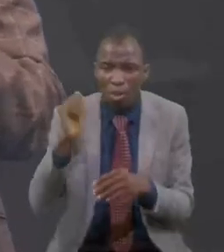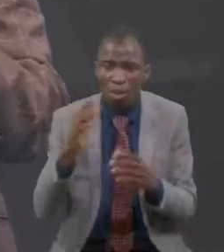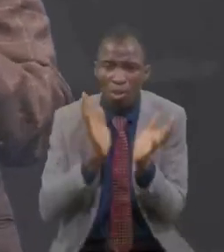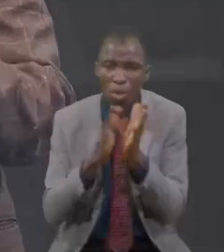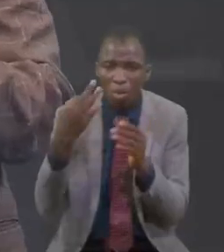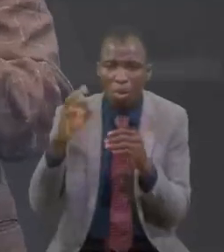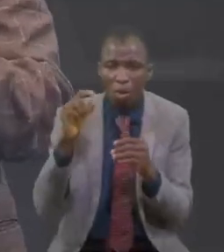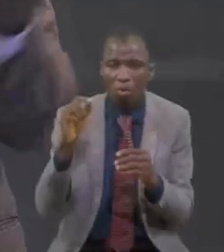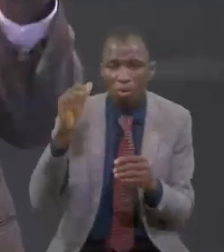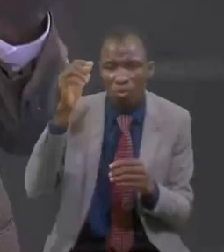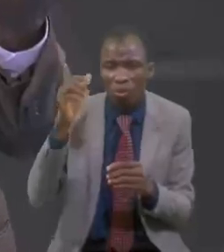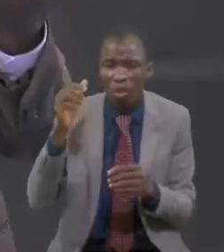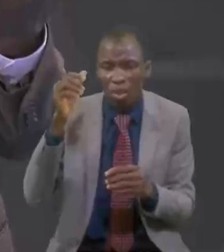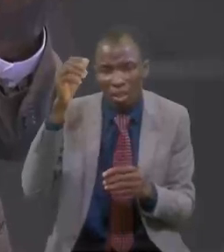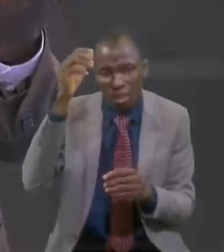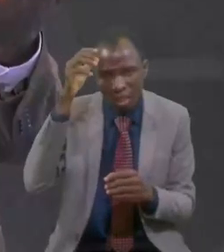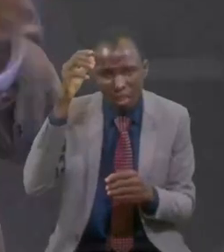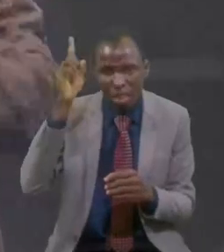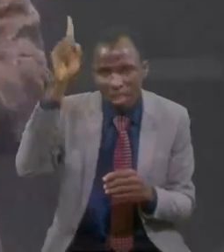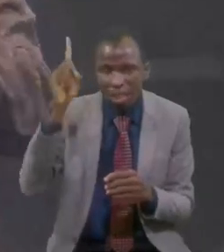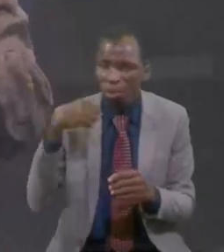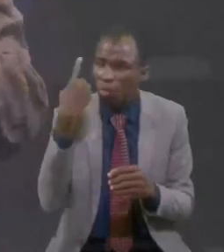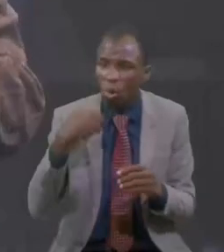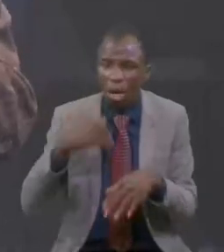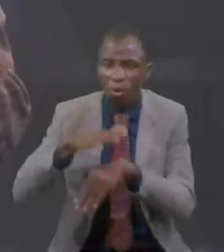de celui que vous a appelé des